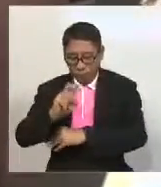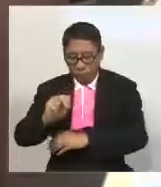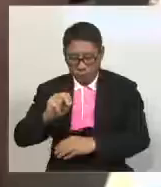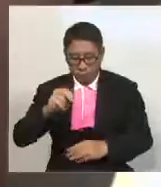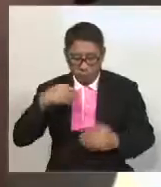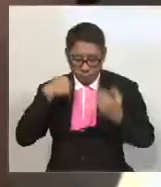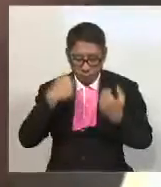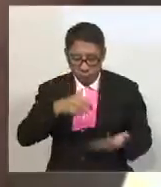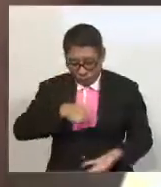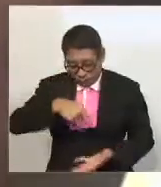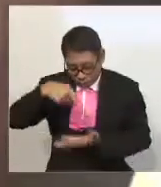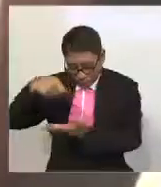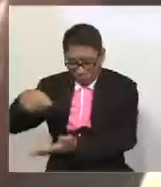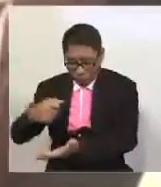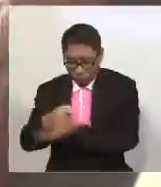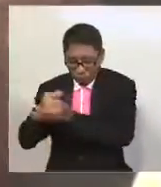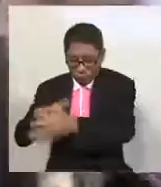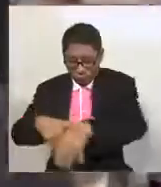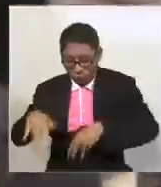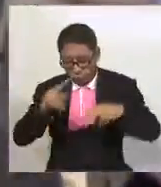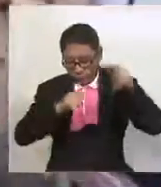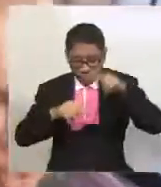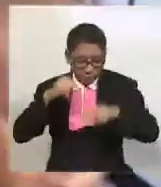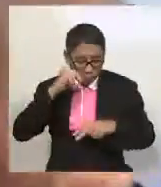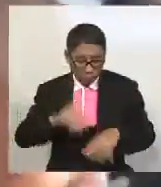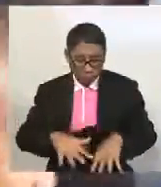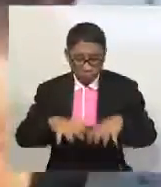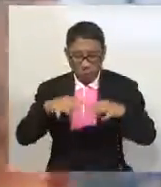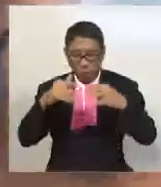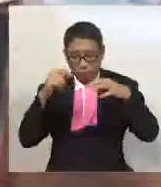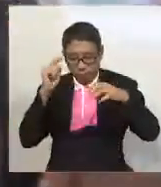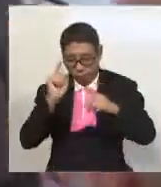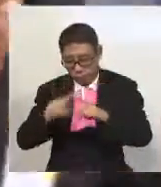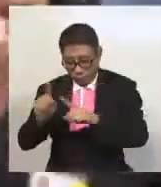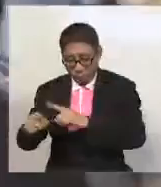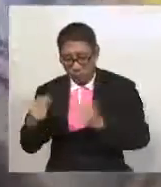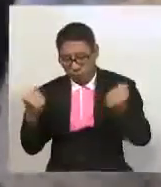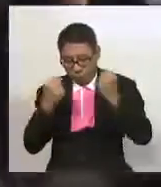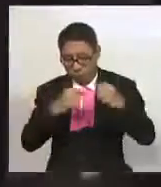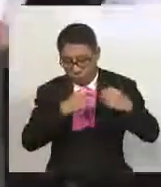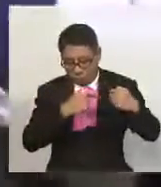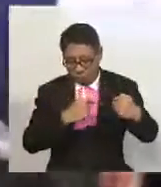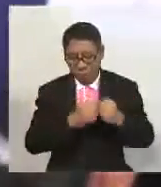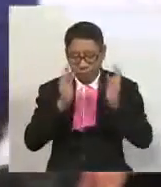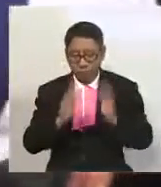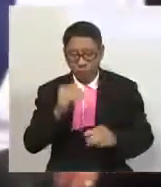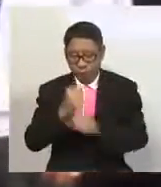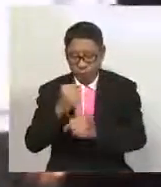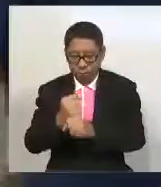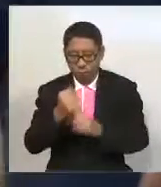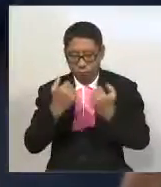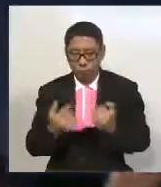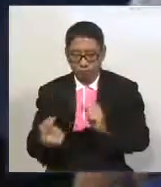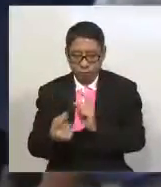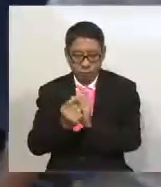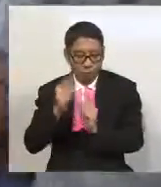ถุงยังชีพให้แก่ประชาชนแล้วก็เดินตรวจสภาพน้ำท่วมในจุดดังกล่าวด้วยเป็นการให้กำลังใจทั้งเจ้าหน้าที่เองทั้งผู้ประส